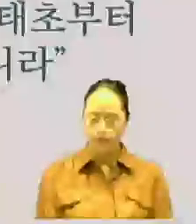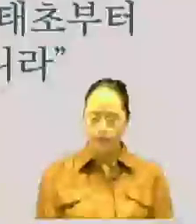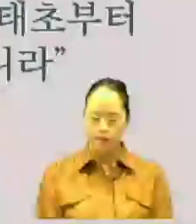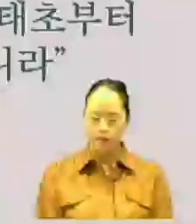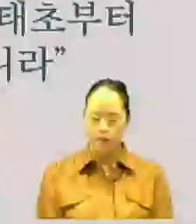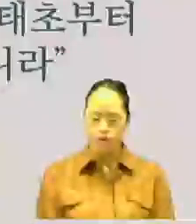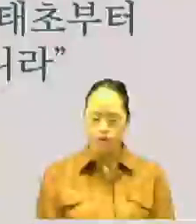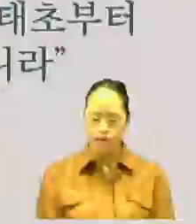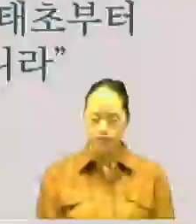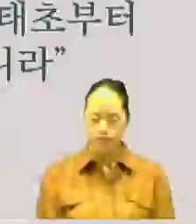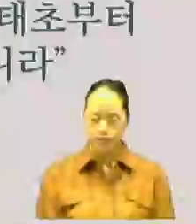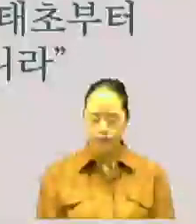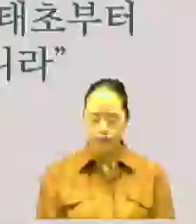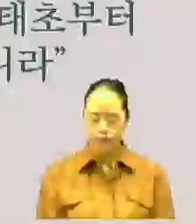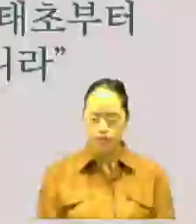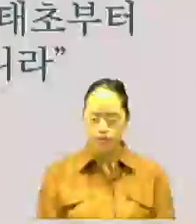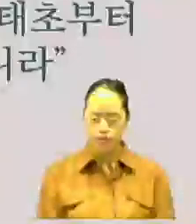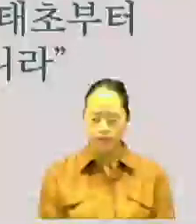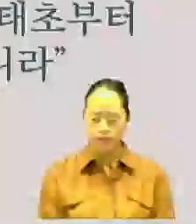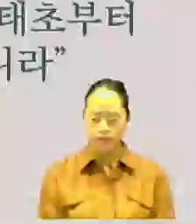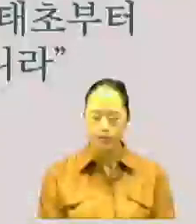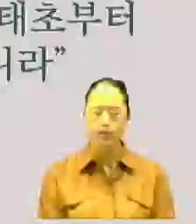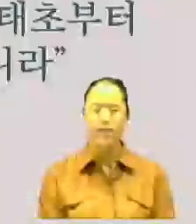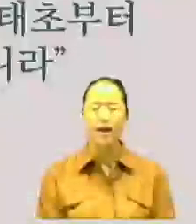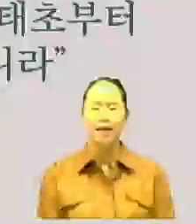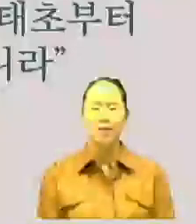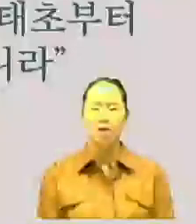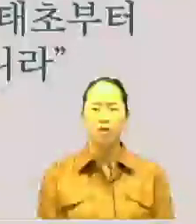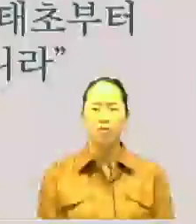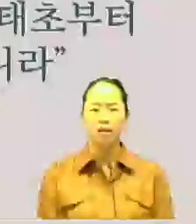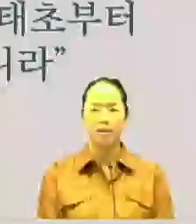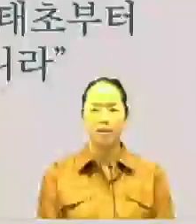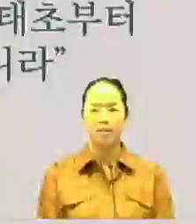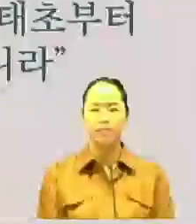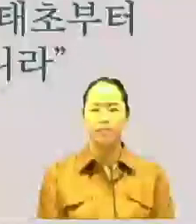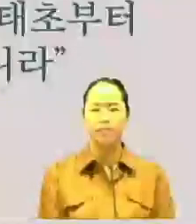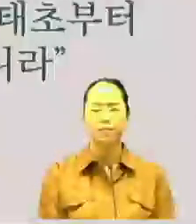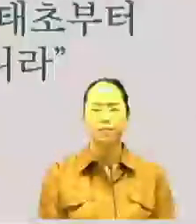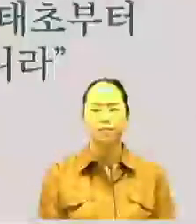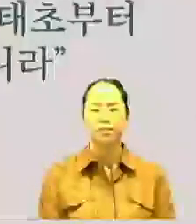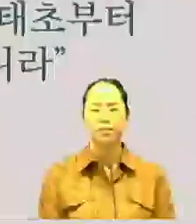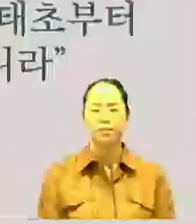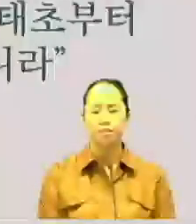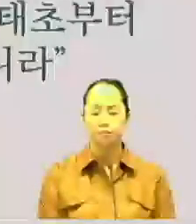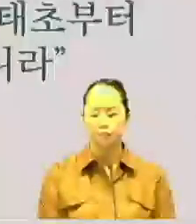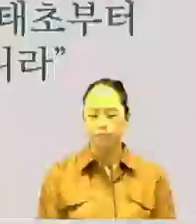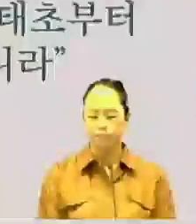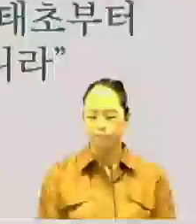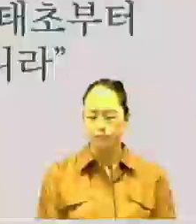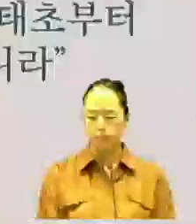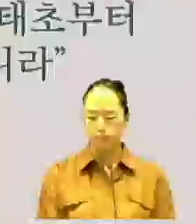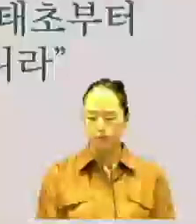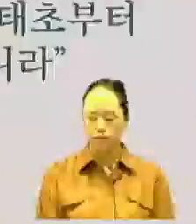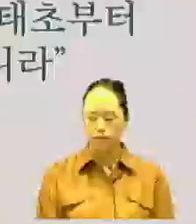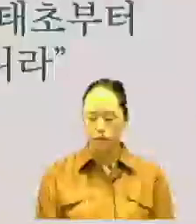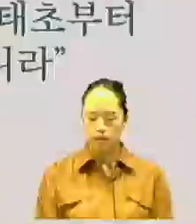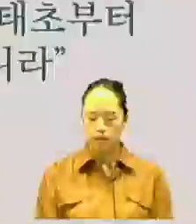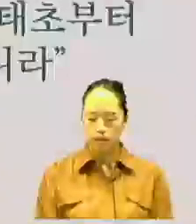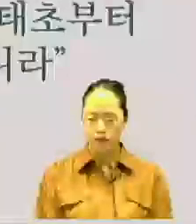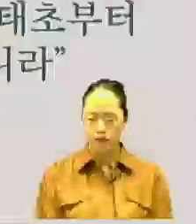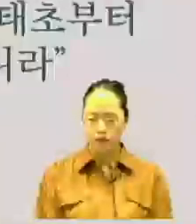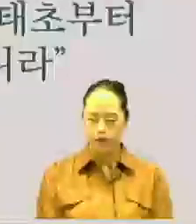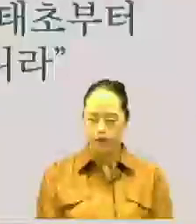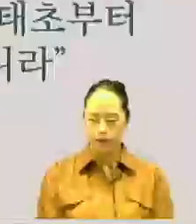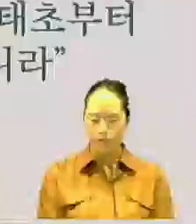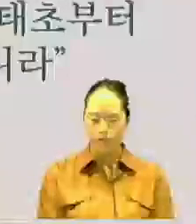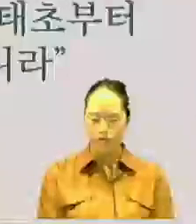第一节里边说这个众海岛啊，指的是外邦人，所以人呢是神在这里呢呼召所有的人，让